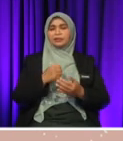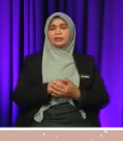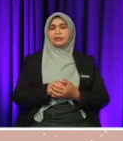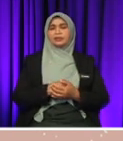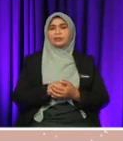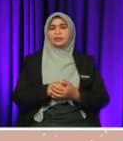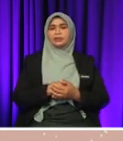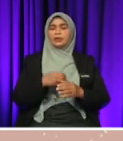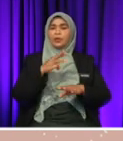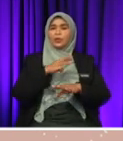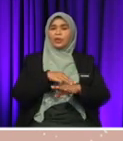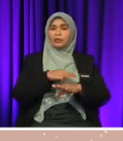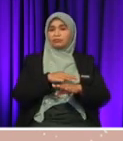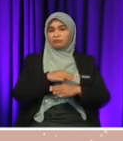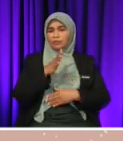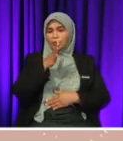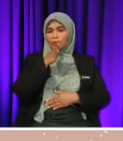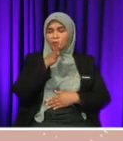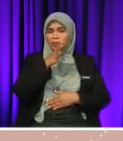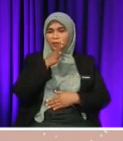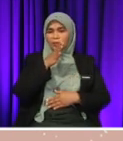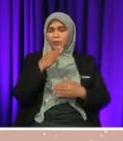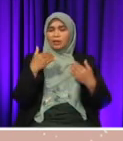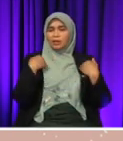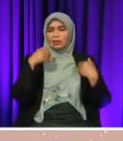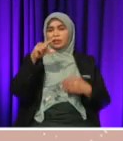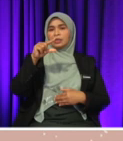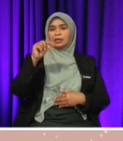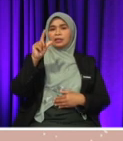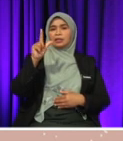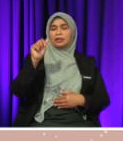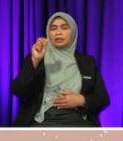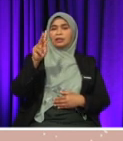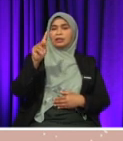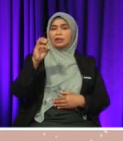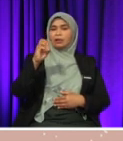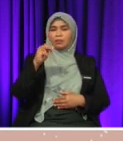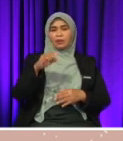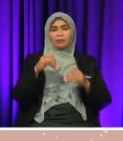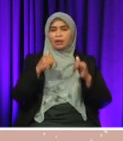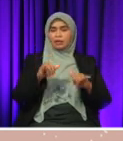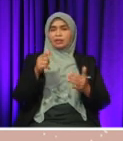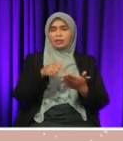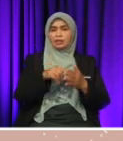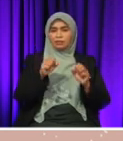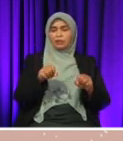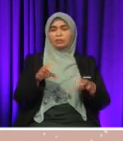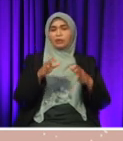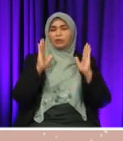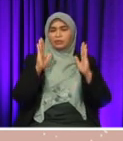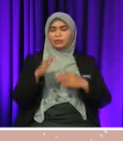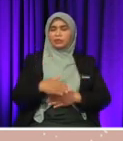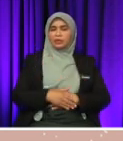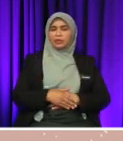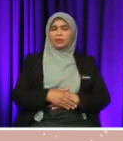Waktu Ibu ini ada penyakit glaukoma masih lagi boleh menunaikan salat rutin hariannya boleh